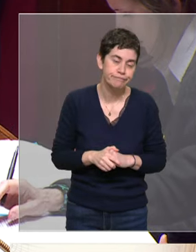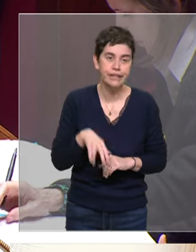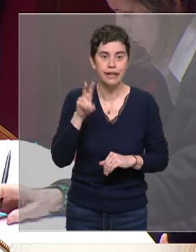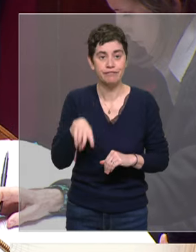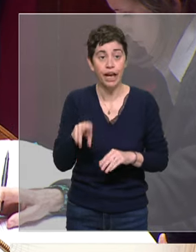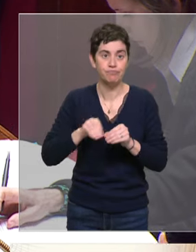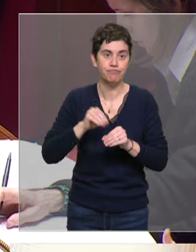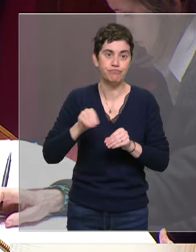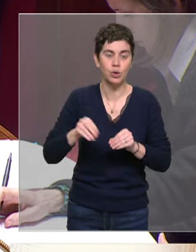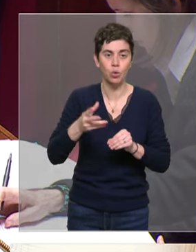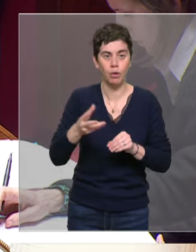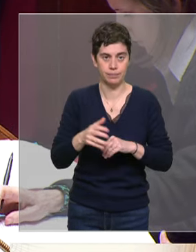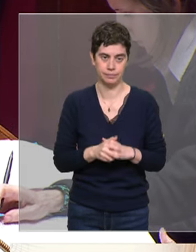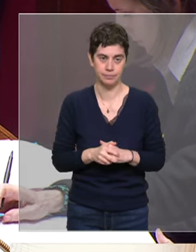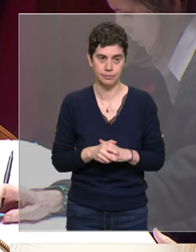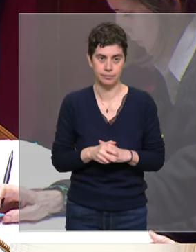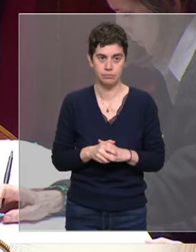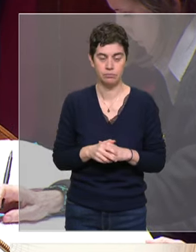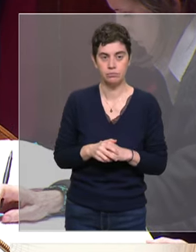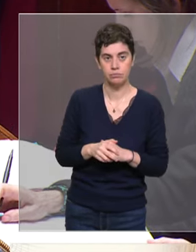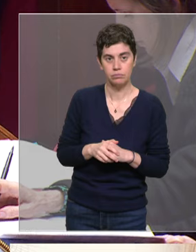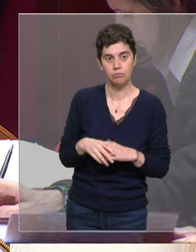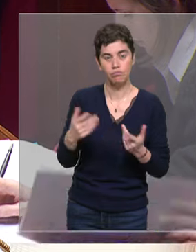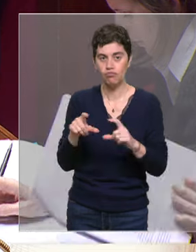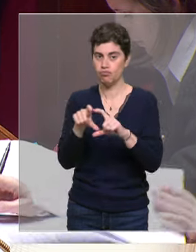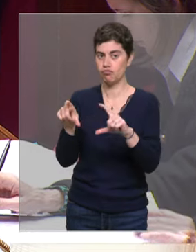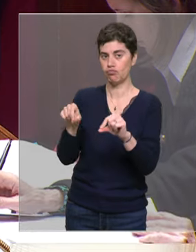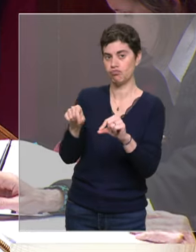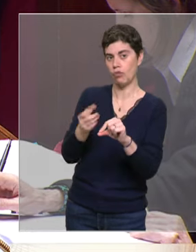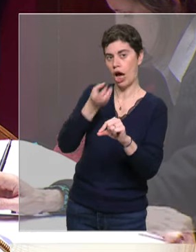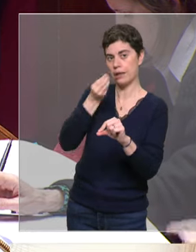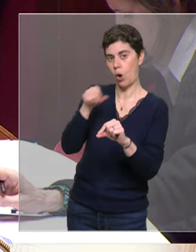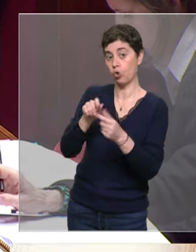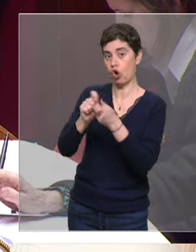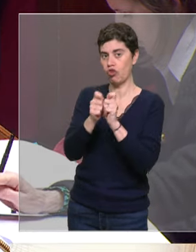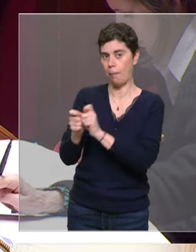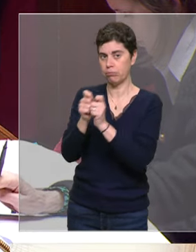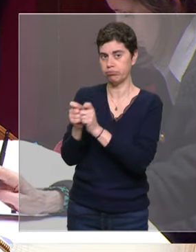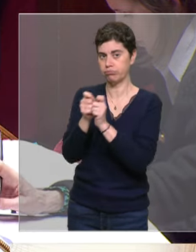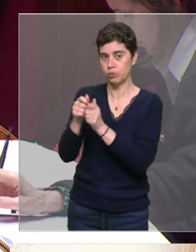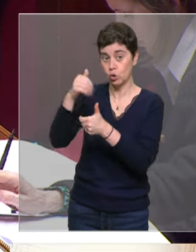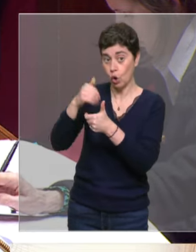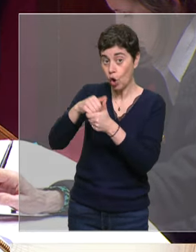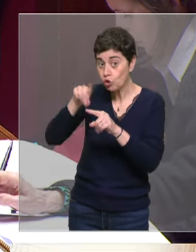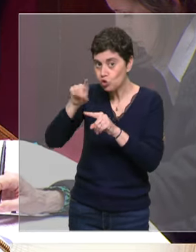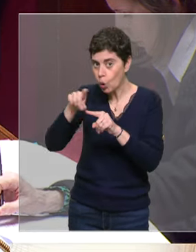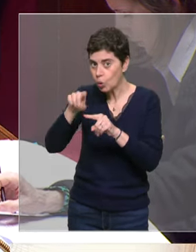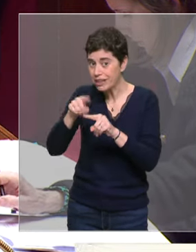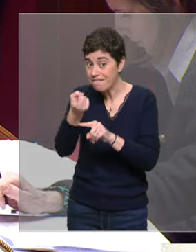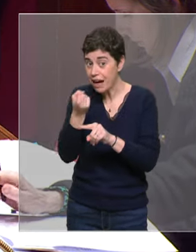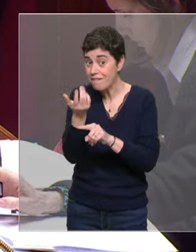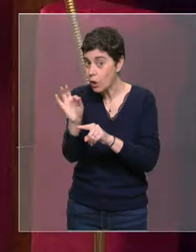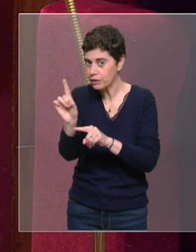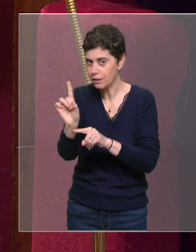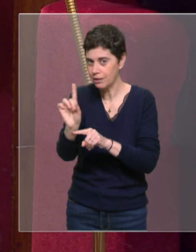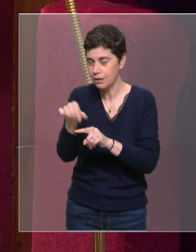dire parfois, le prétexte français pour des aliments dits transformés qui ont d'autres ingrédients qui, eux, ne sont soit